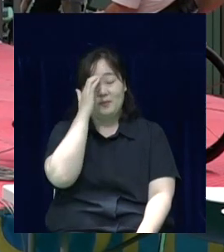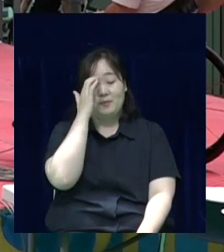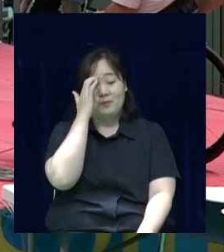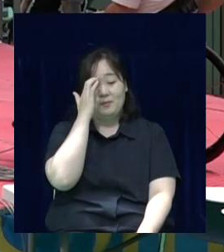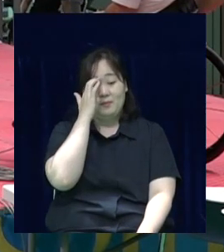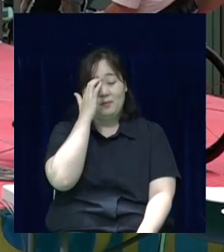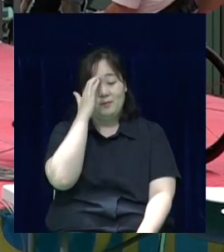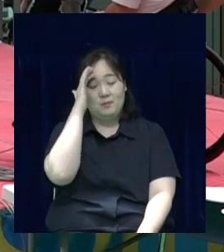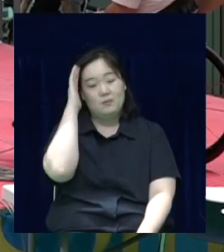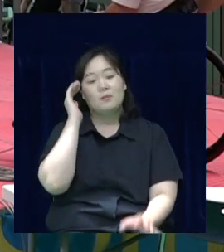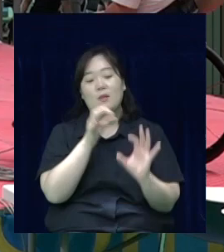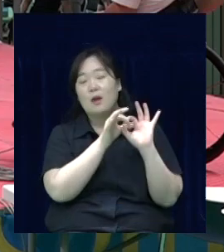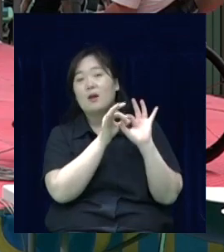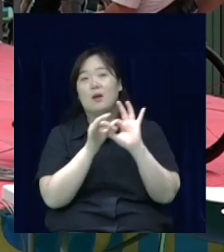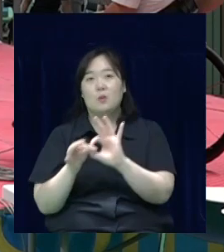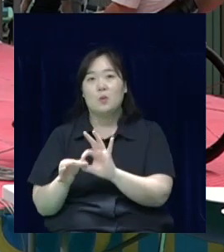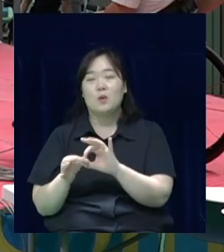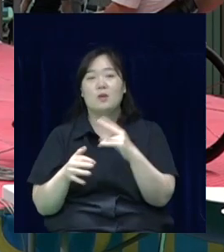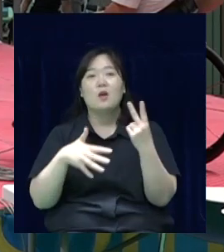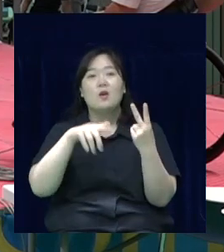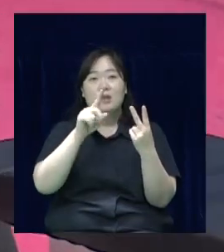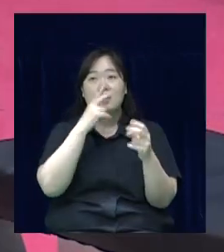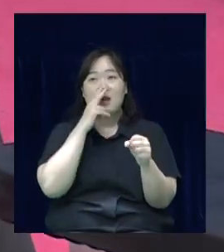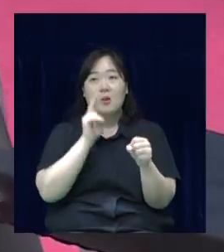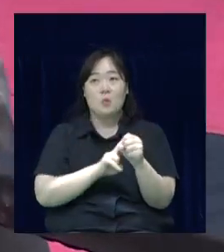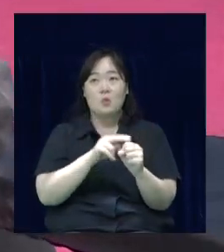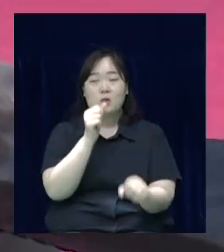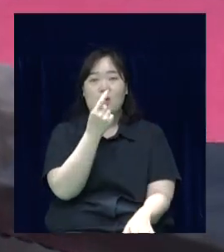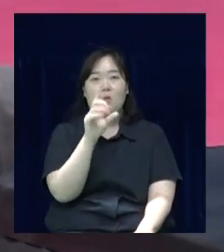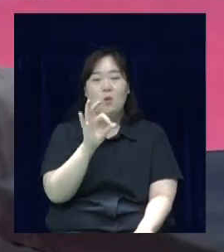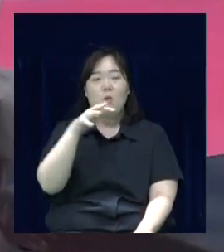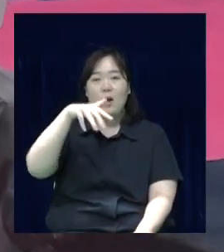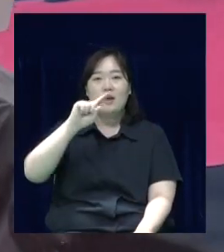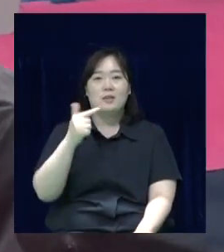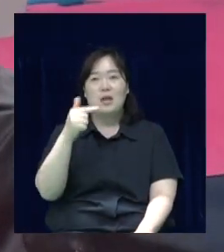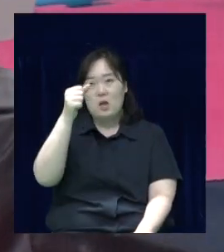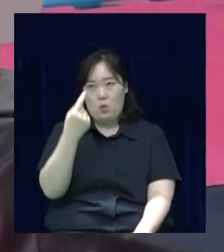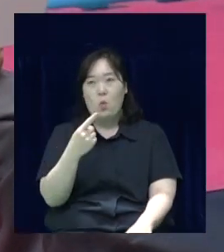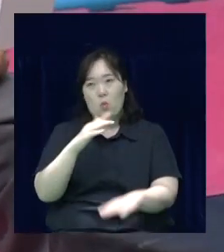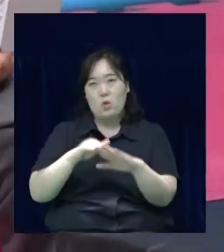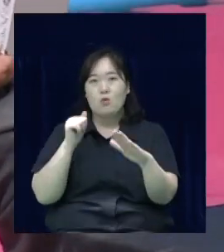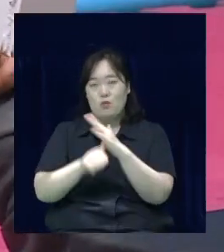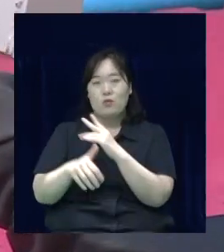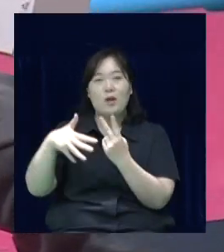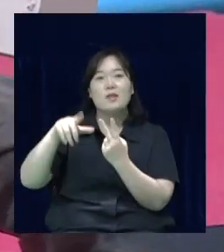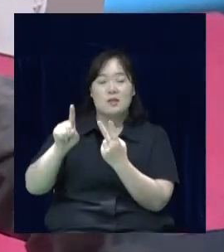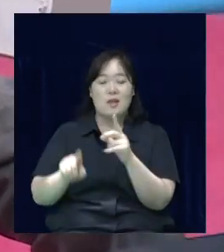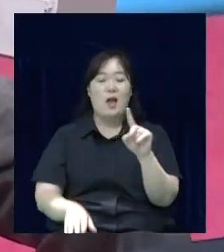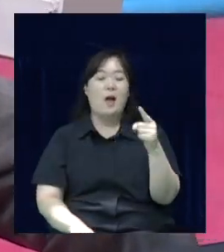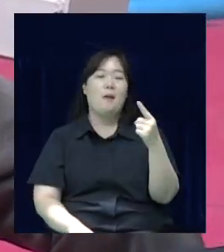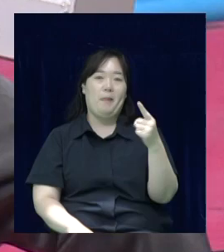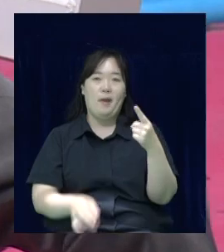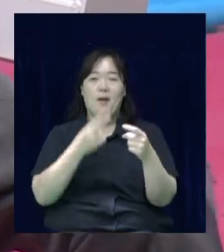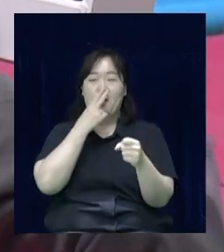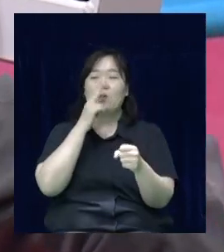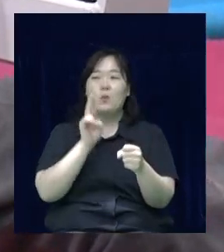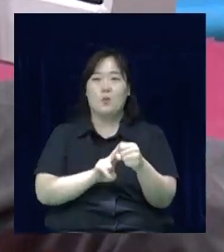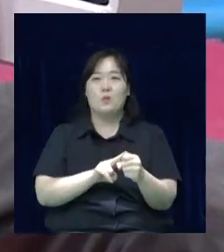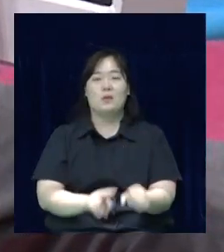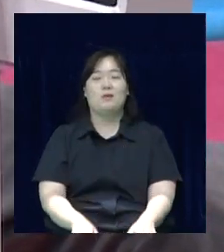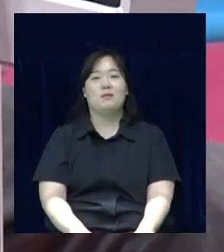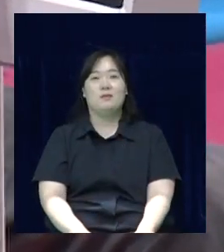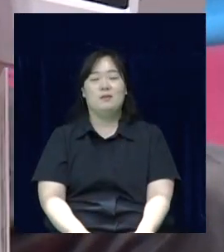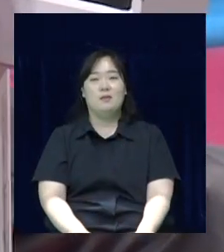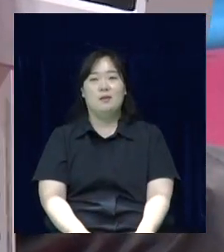자, 이어서 이번 2차 시도 황찬우 선수의 2차 시도가 또 이어지겠습니다. 100kg을